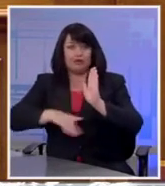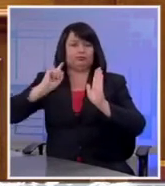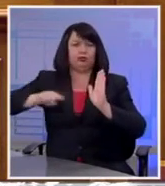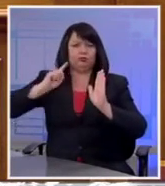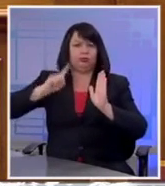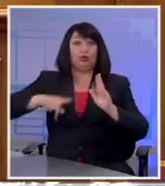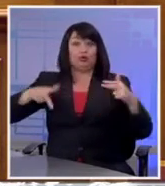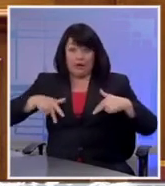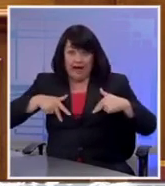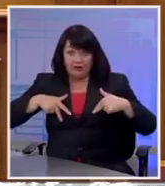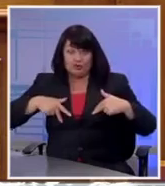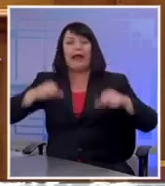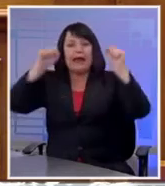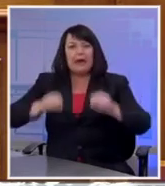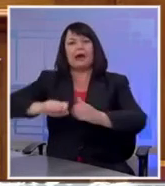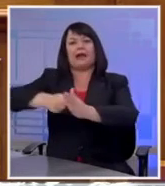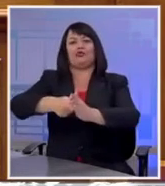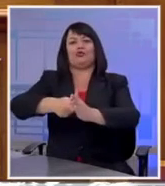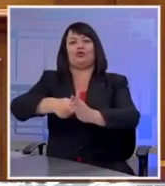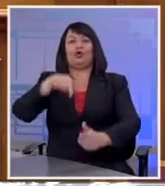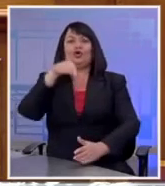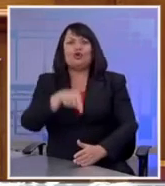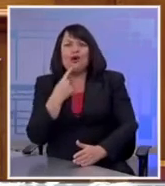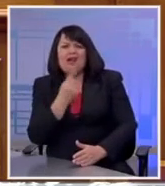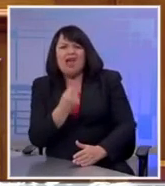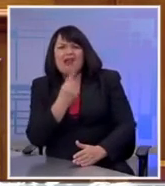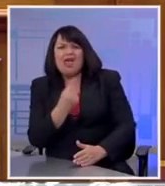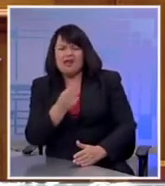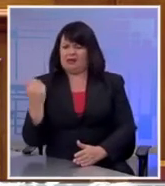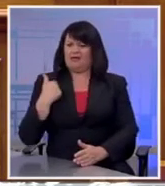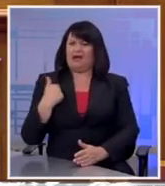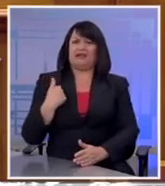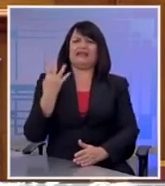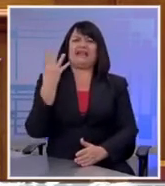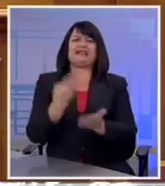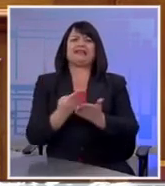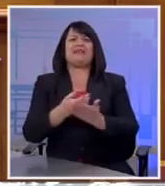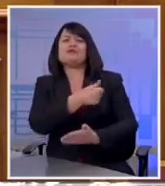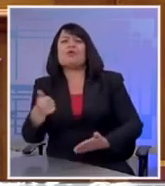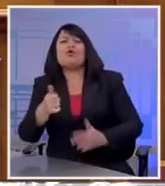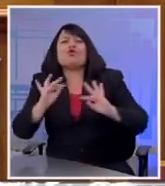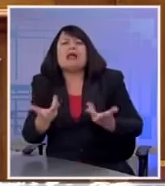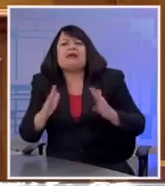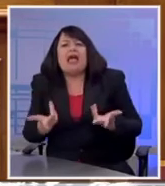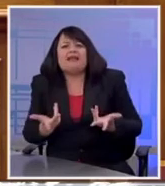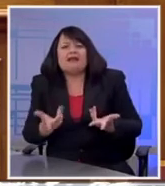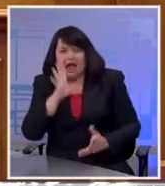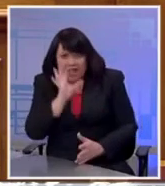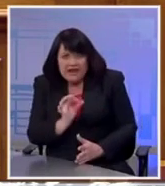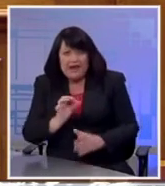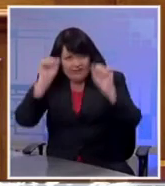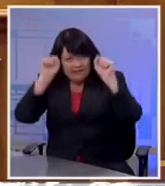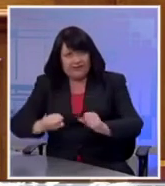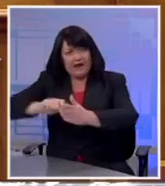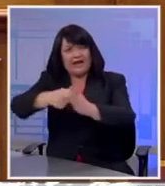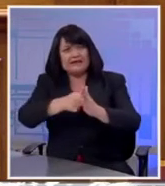νόμους του κράτους. Ενώ τώρα αρχίζει ο άλλος και με ρωτάει γιατί 4 άδειες, τι έγινε, αλήθεια θα κλείσει ο